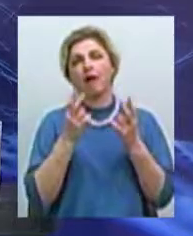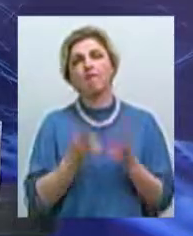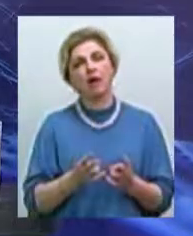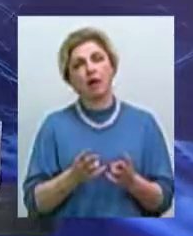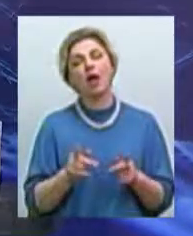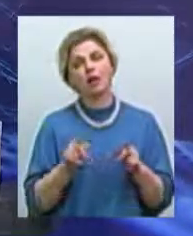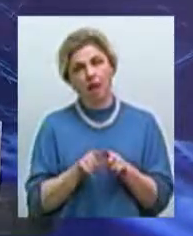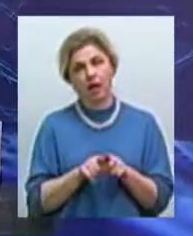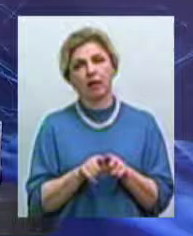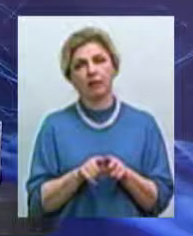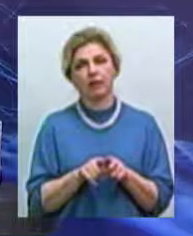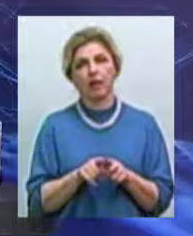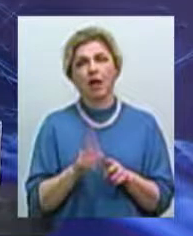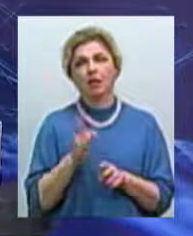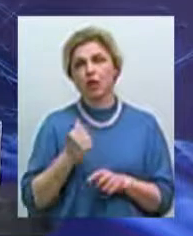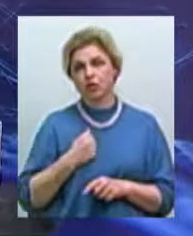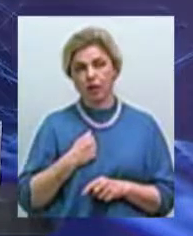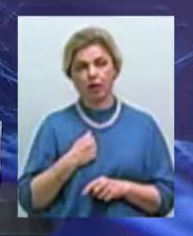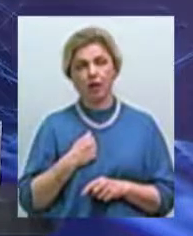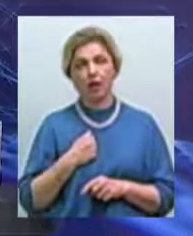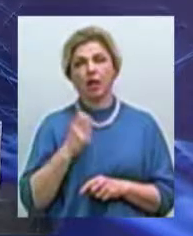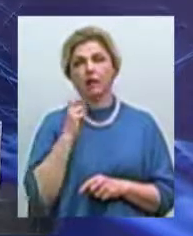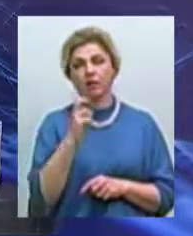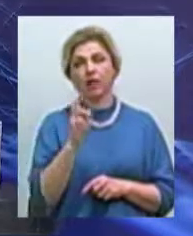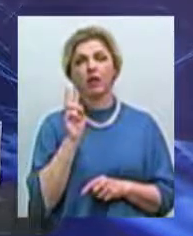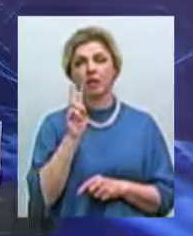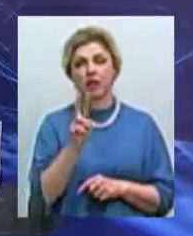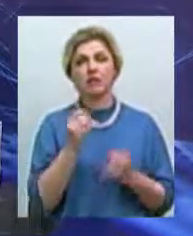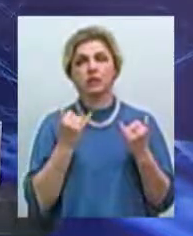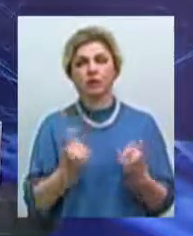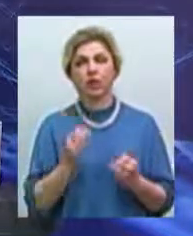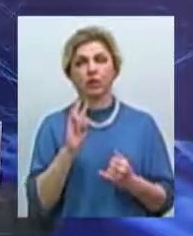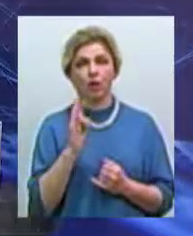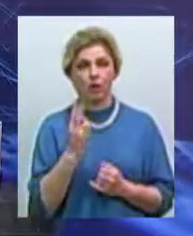з таким видом транспорту. На жаль, електротранспорт на сьогоднішній день у Миколаєві